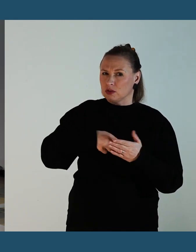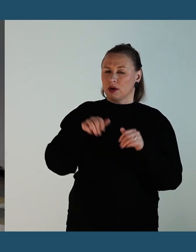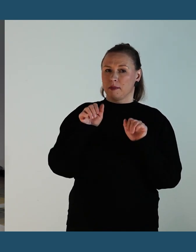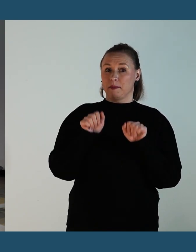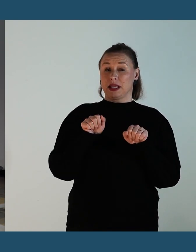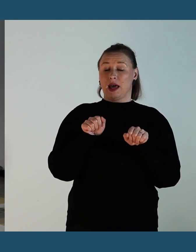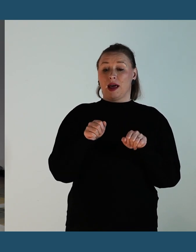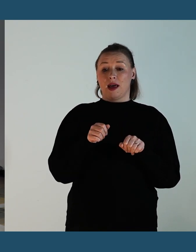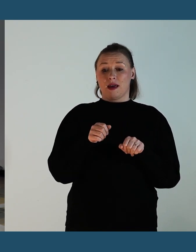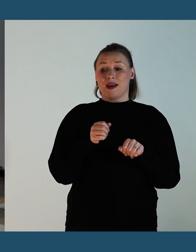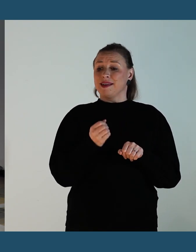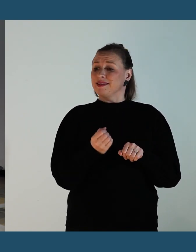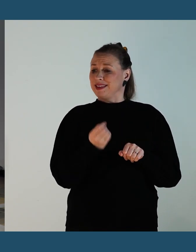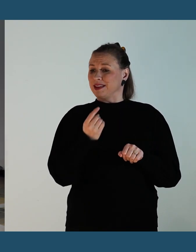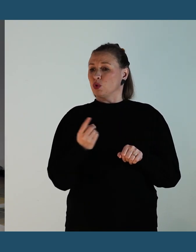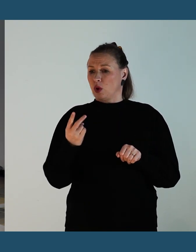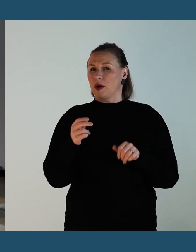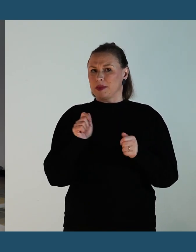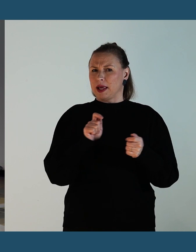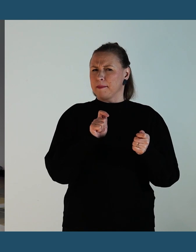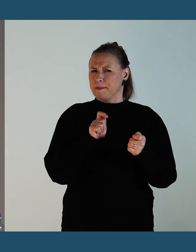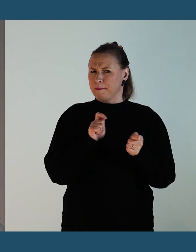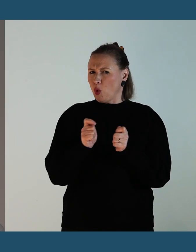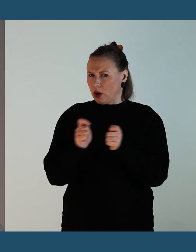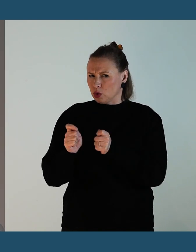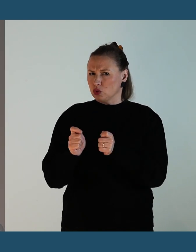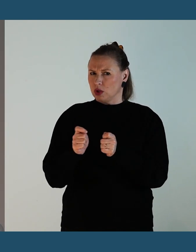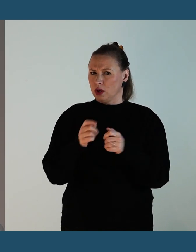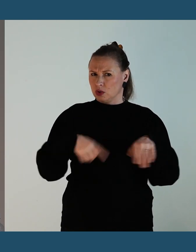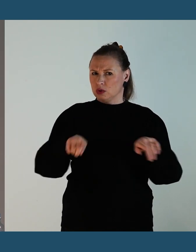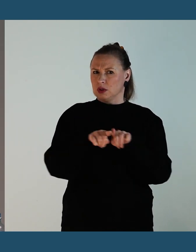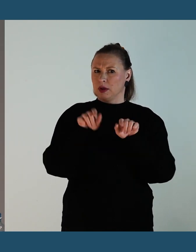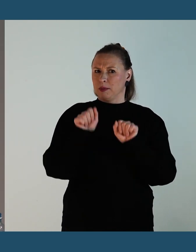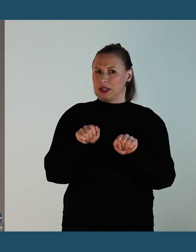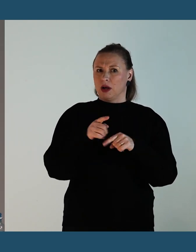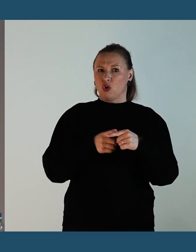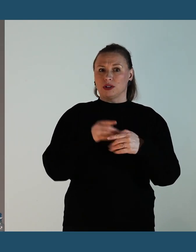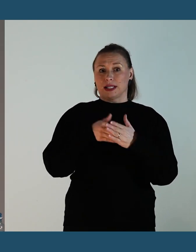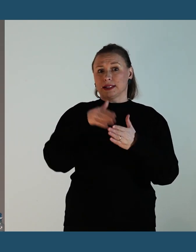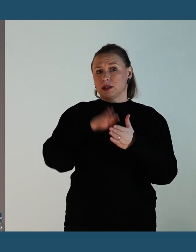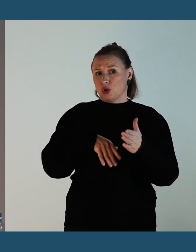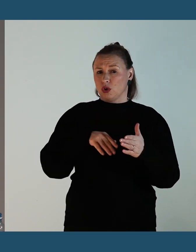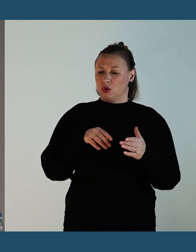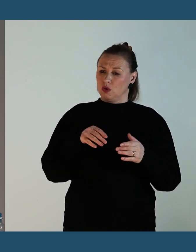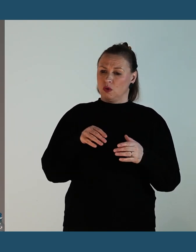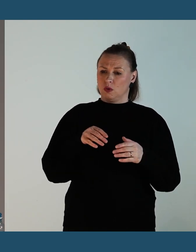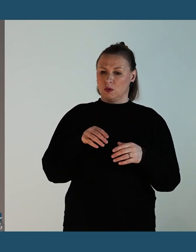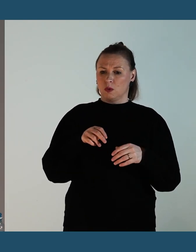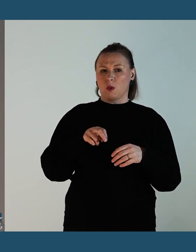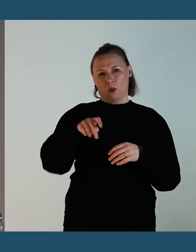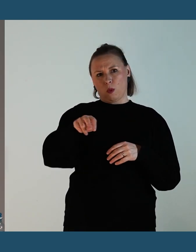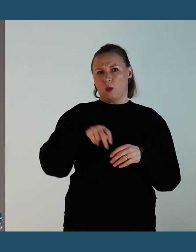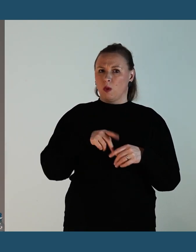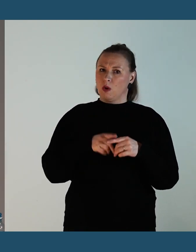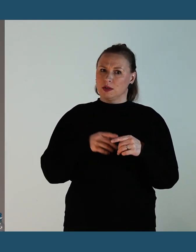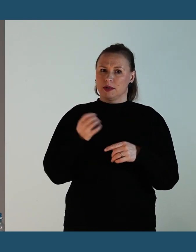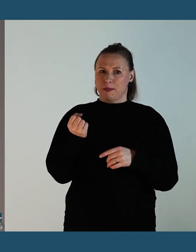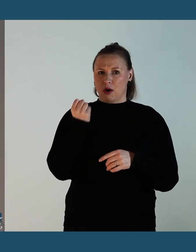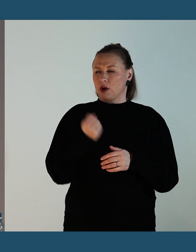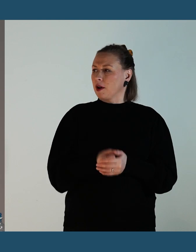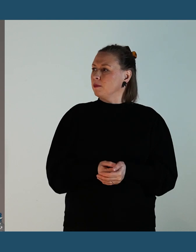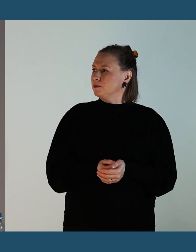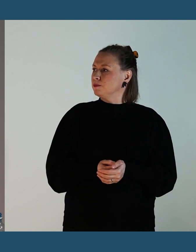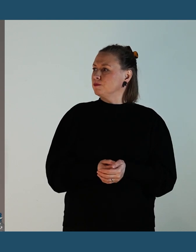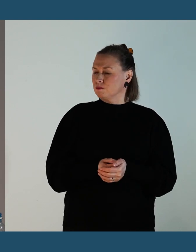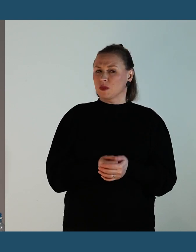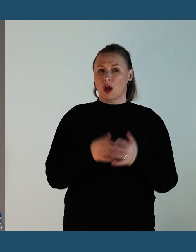tiettyjä mukautuksia tekemään, jotta myöskin esteetön liikkuminen siellä on mahdollista, koska tästä on ihan konkreettisia esimerkkejä siitä, että